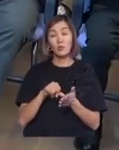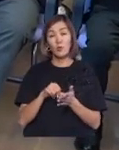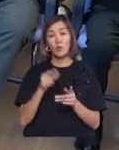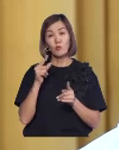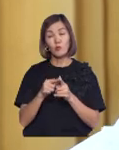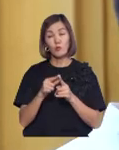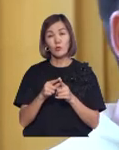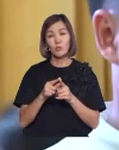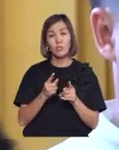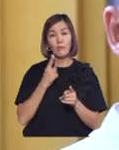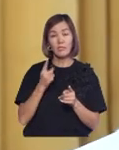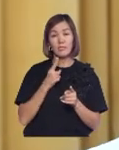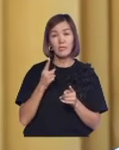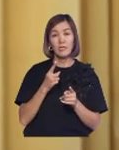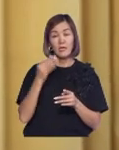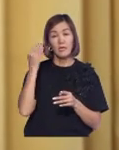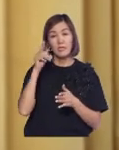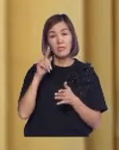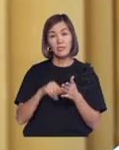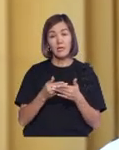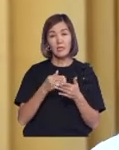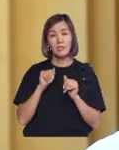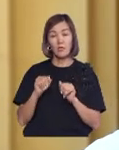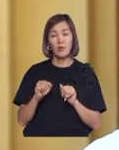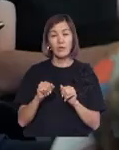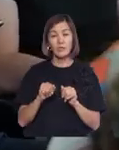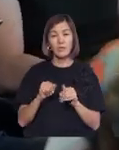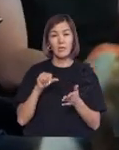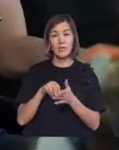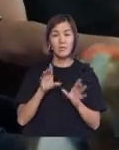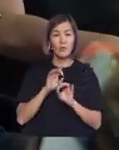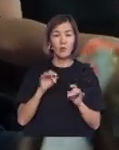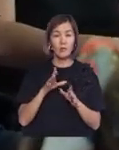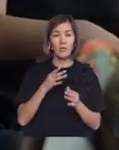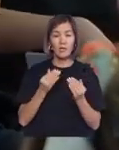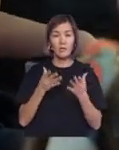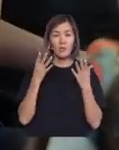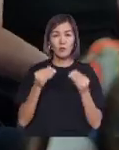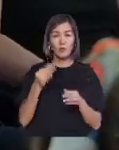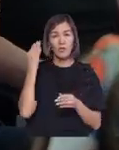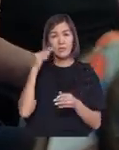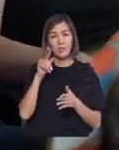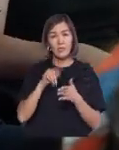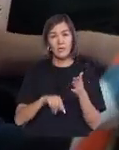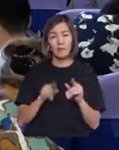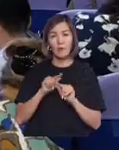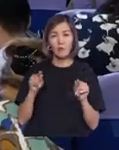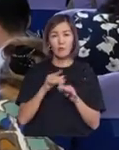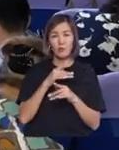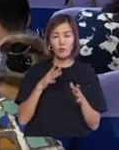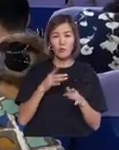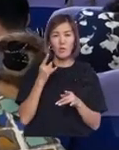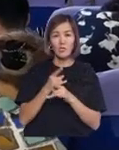мен діни экстремизмнің алдын алу бағытында лекция оқылды. Спикерлердің сөзінше қазіргі да теріс ағымға үгіттеушілер